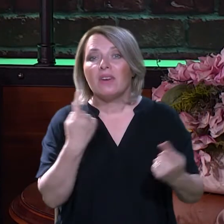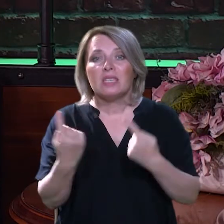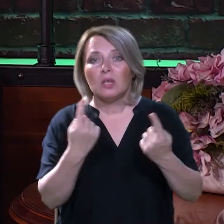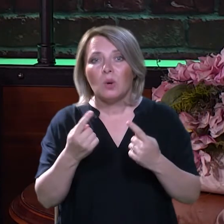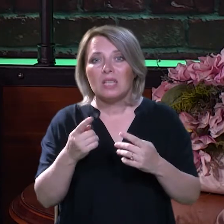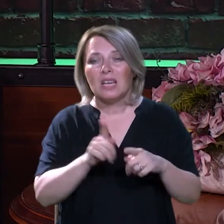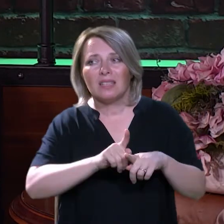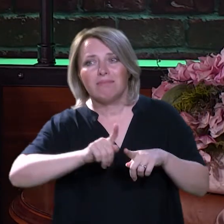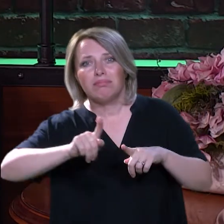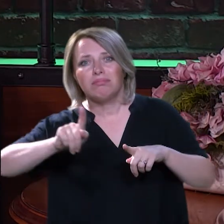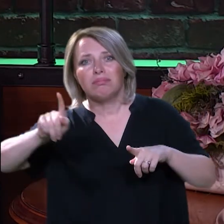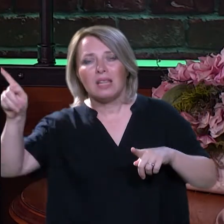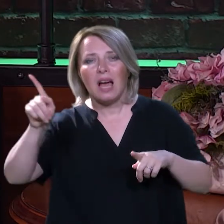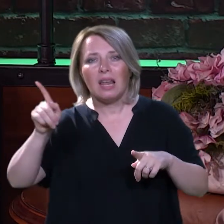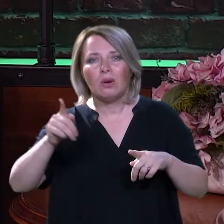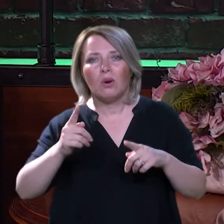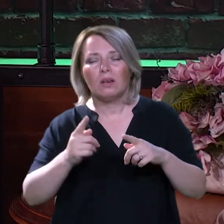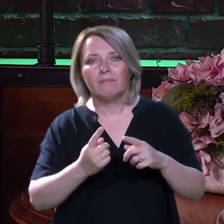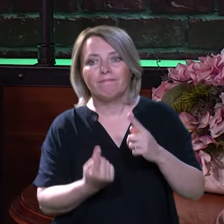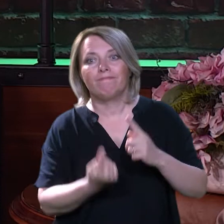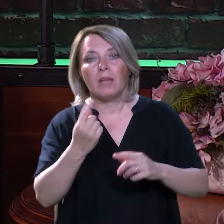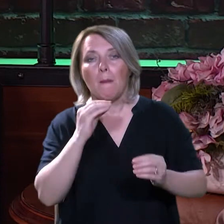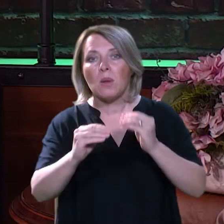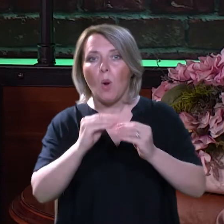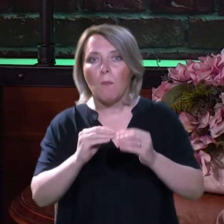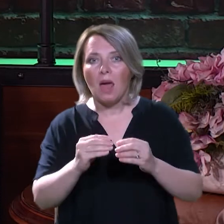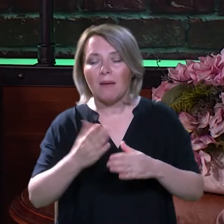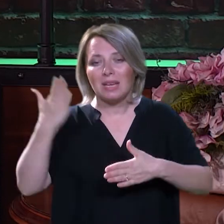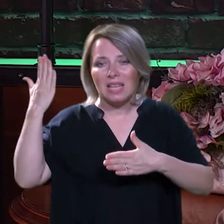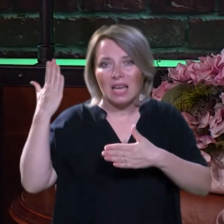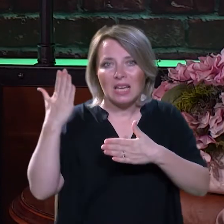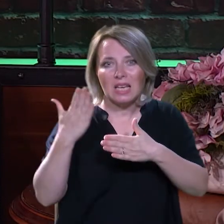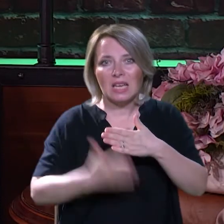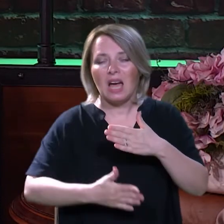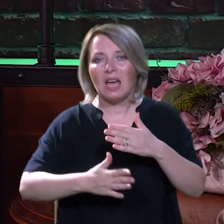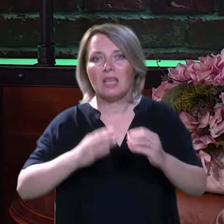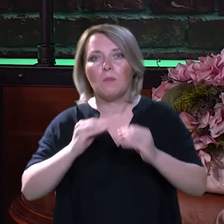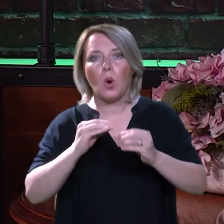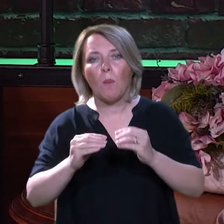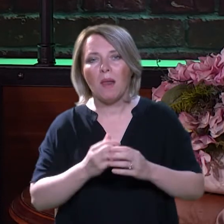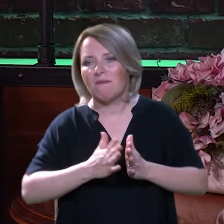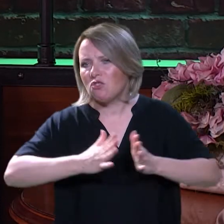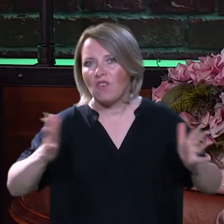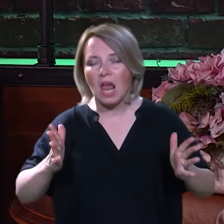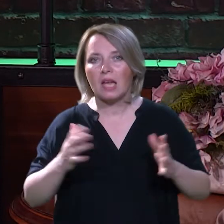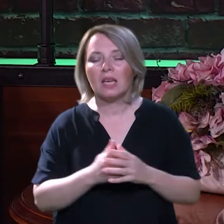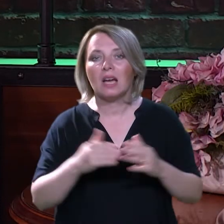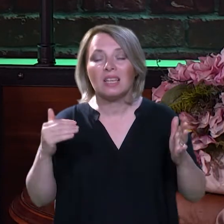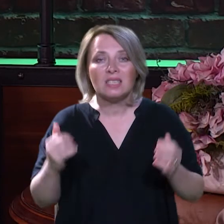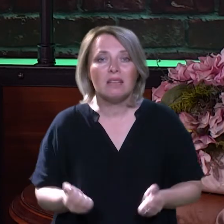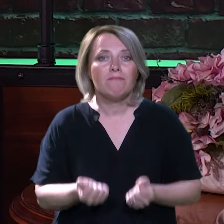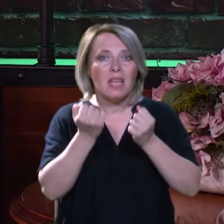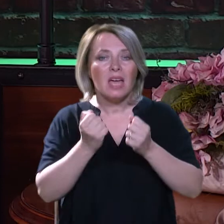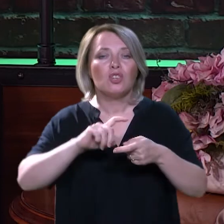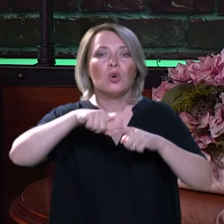nekako jako daleko su otišla kola niz brdo i kad se radi o onoj krajnjoj intervenciji i kad